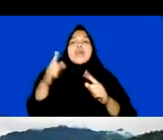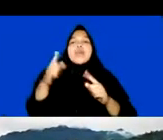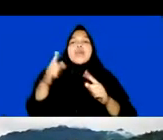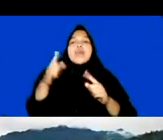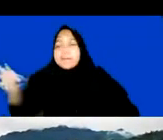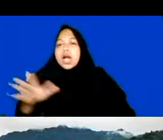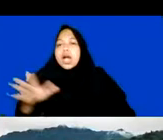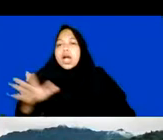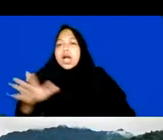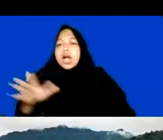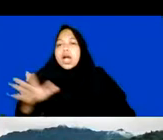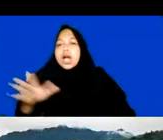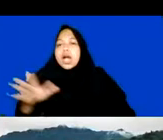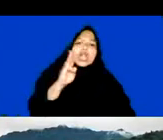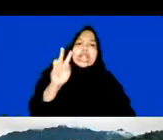tua.